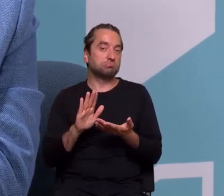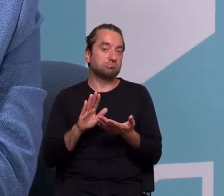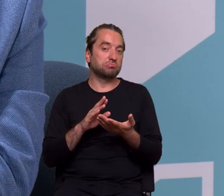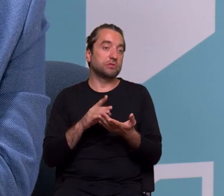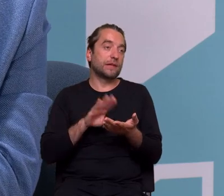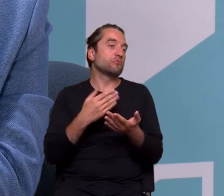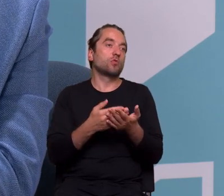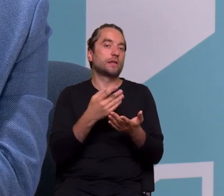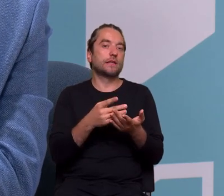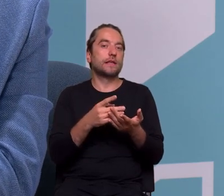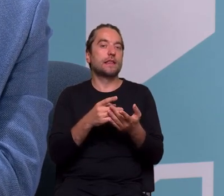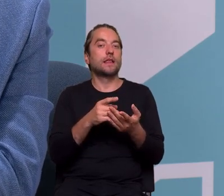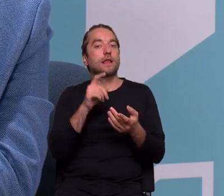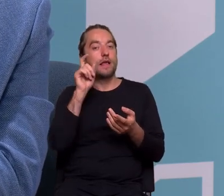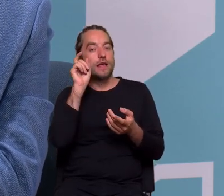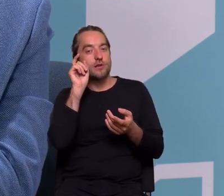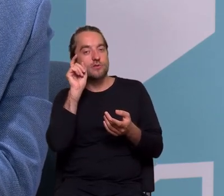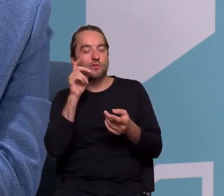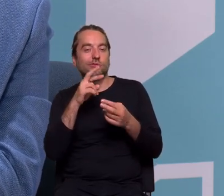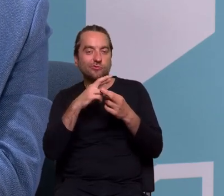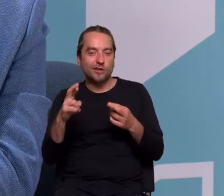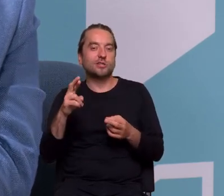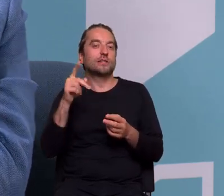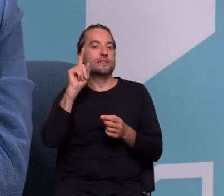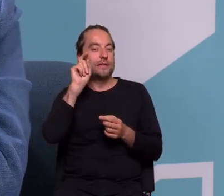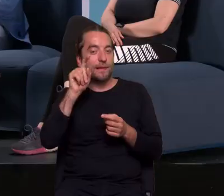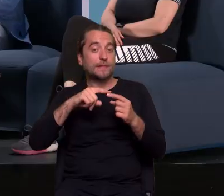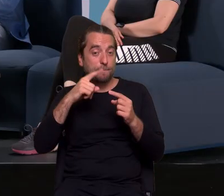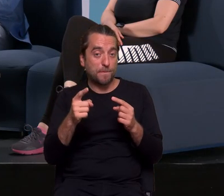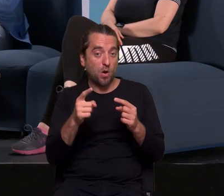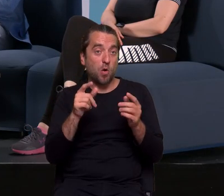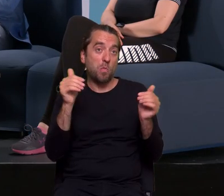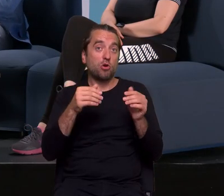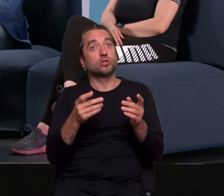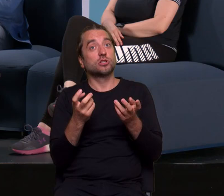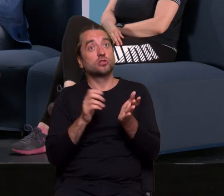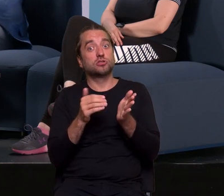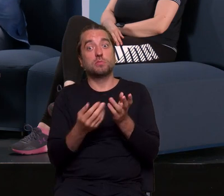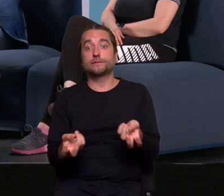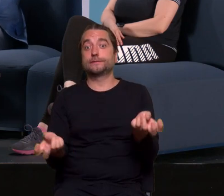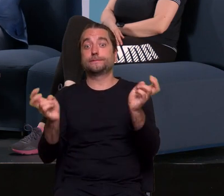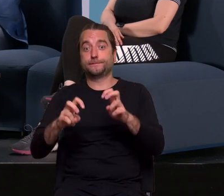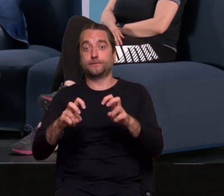po niemieckiej. Może powinno powstać takie muzeum po niemieckie na przykład. Nie wiem, jakby to wygląda, muzeum po niemieckie.